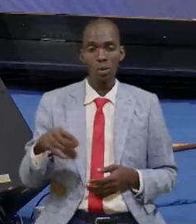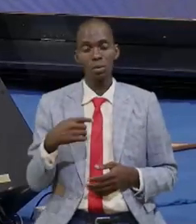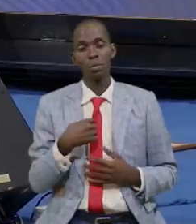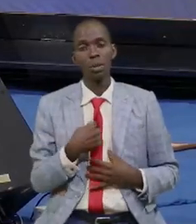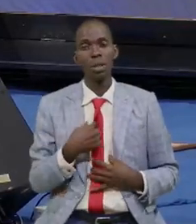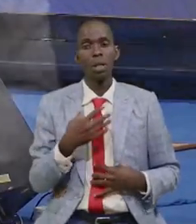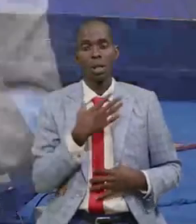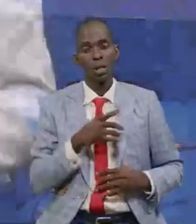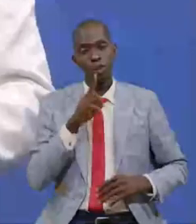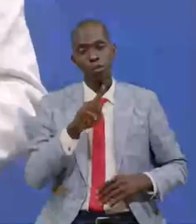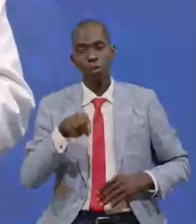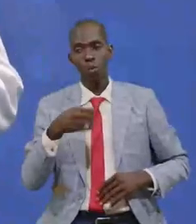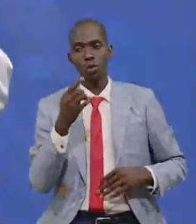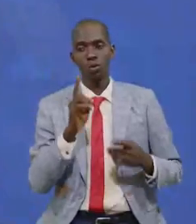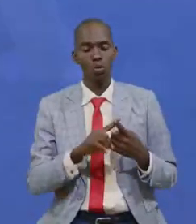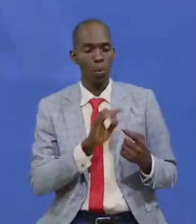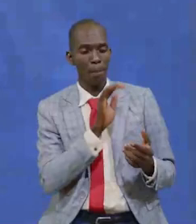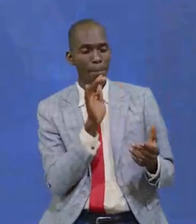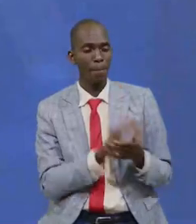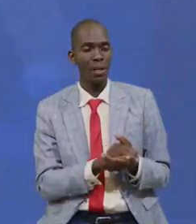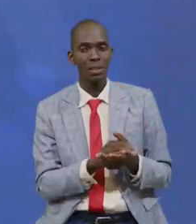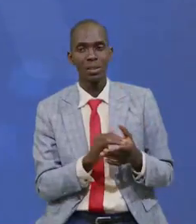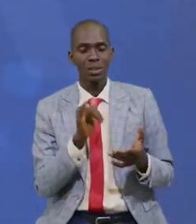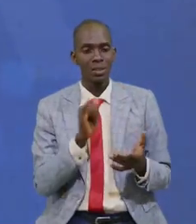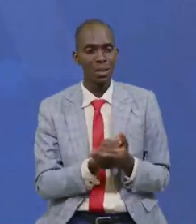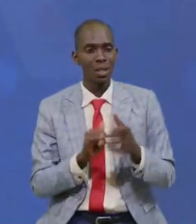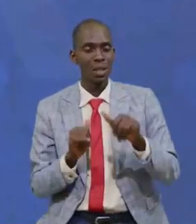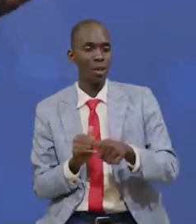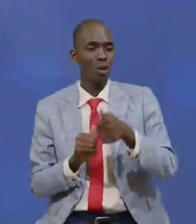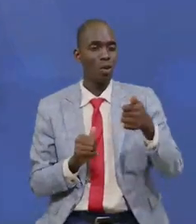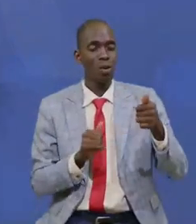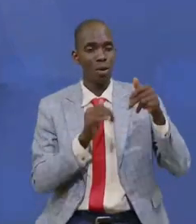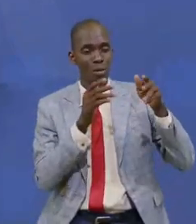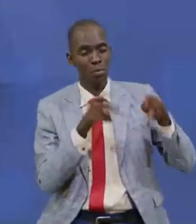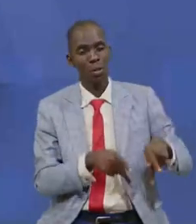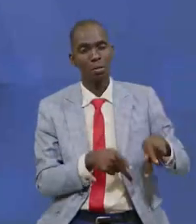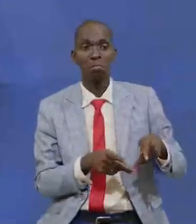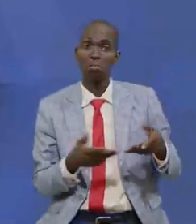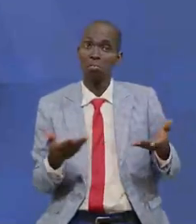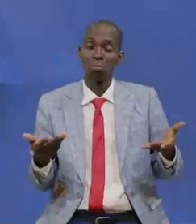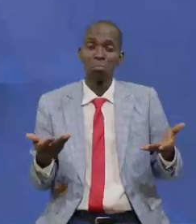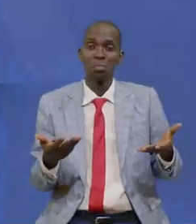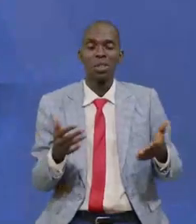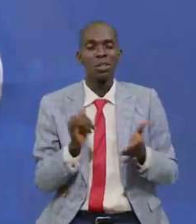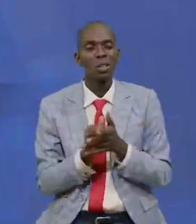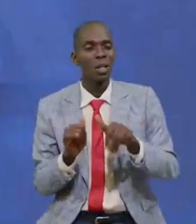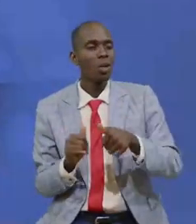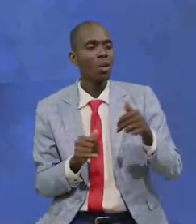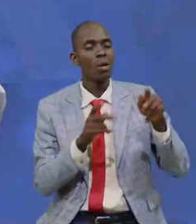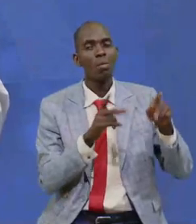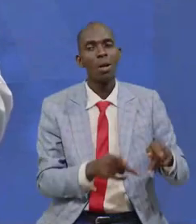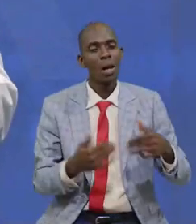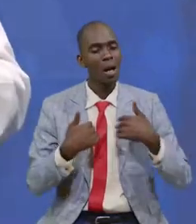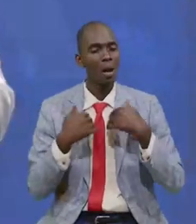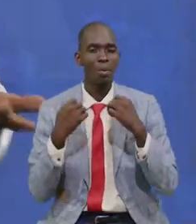abandonné? Et tu es allé te marier à l'autre personne? Ok, d'accord. L'autre personne a